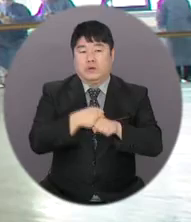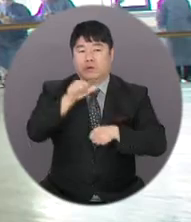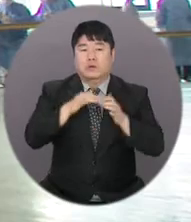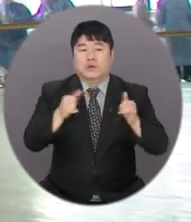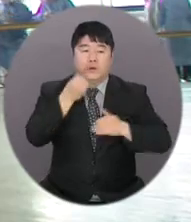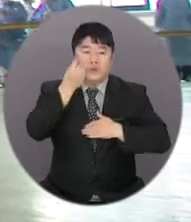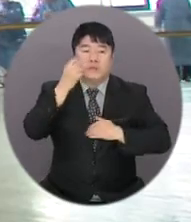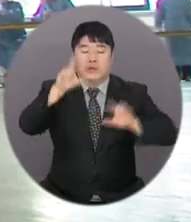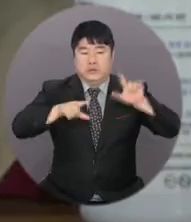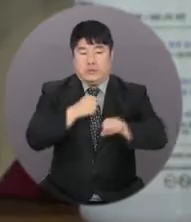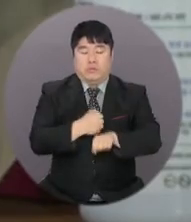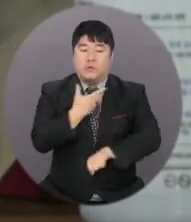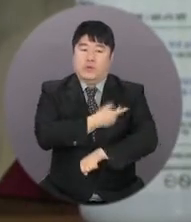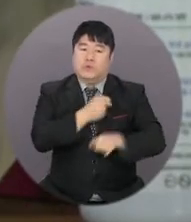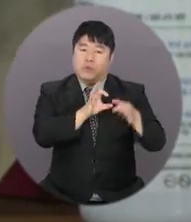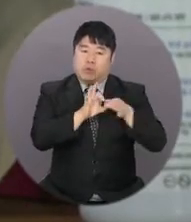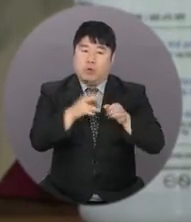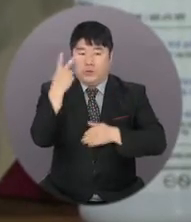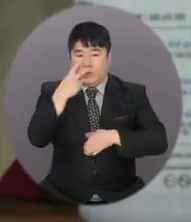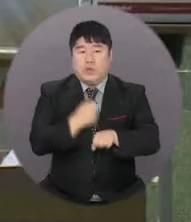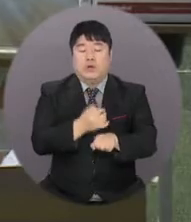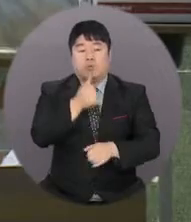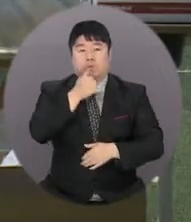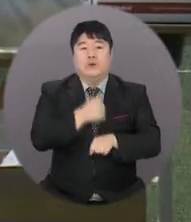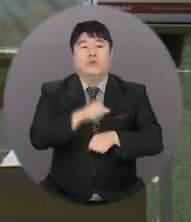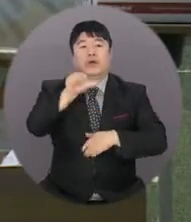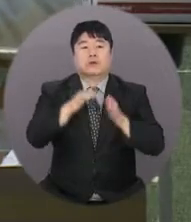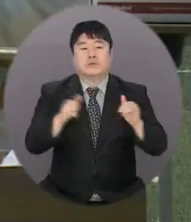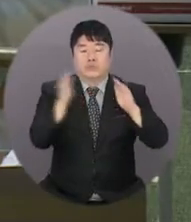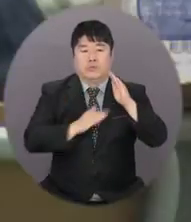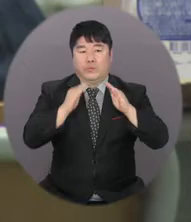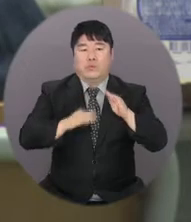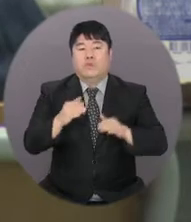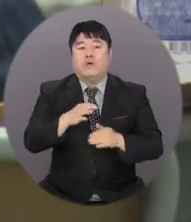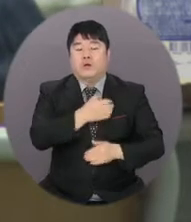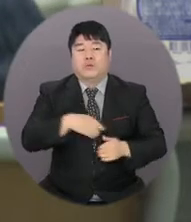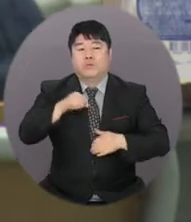나타난 이상 증상과 백신과의 연관성을 조사하고 있고 A씨는